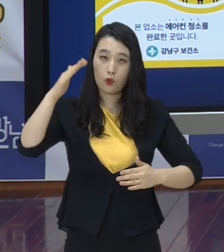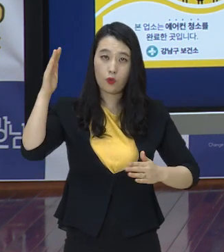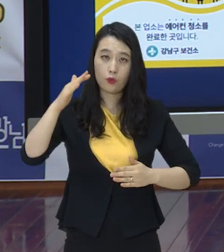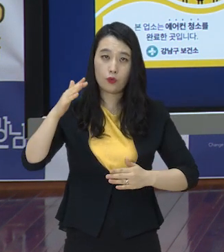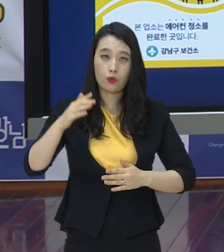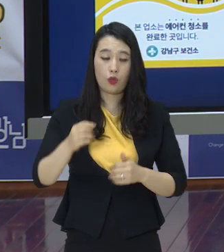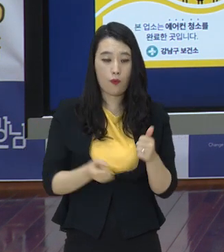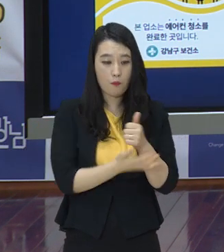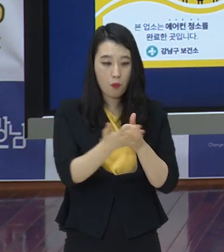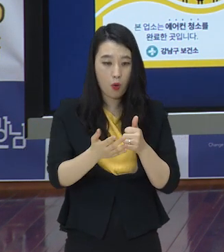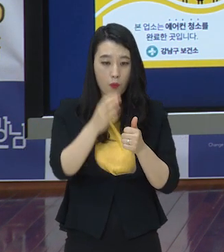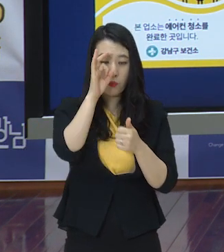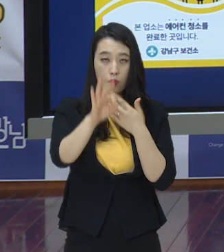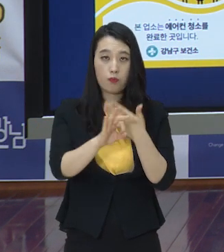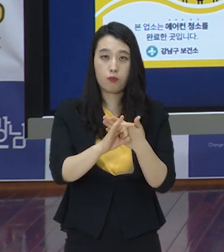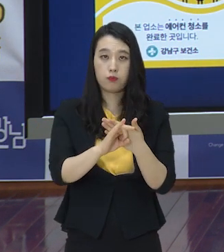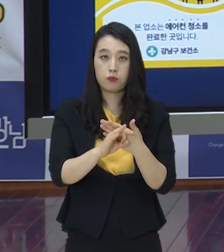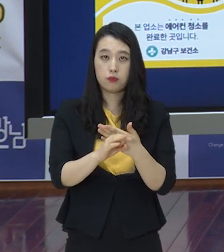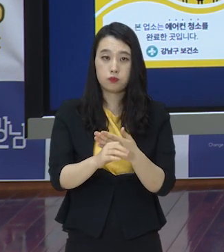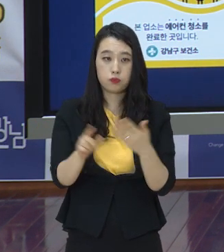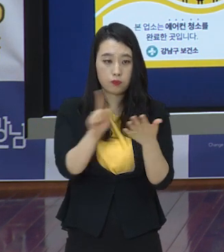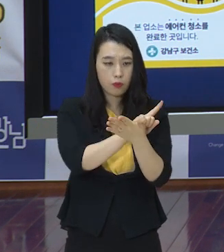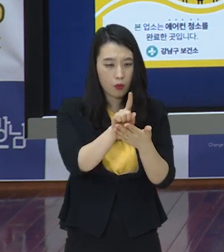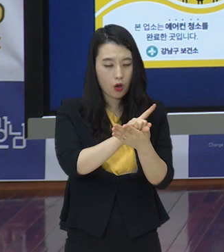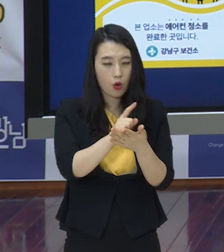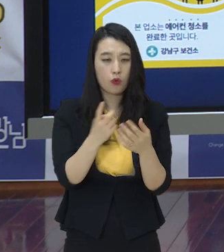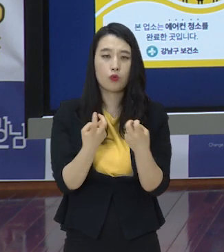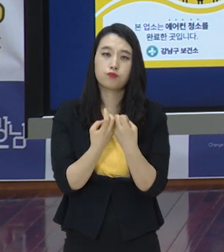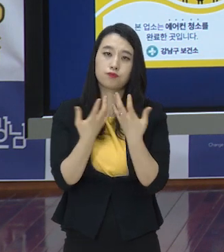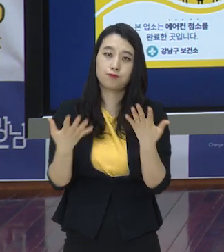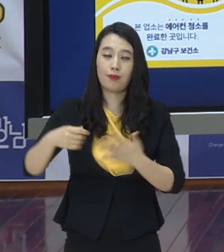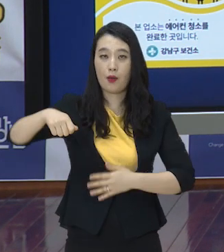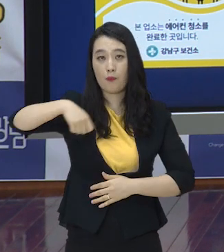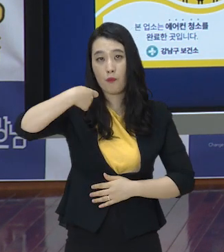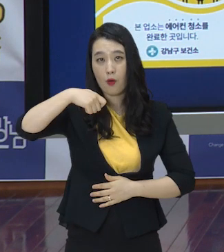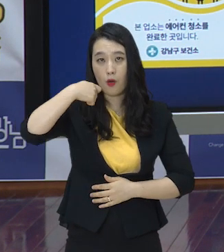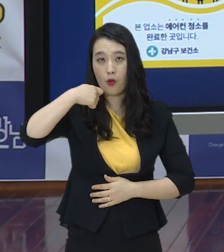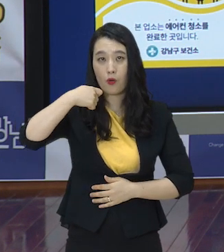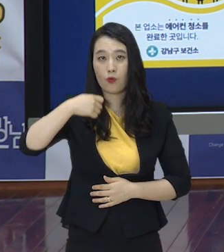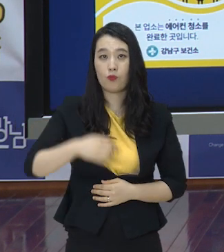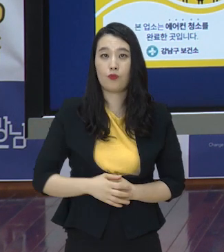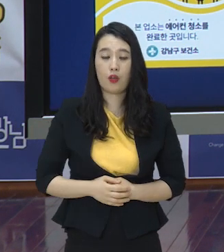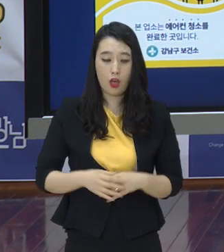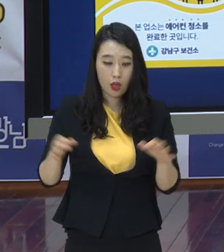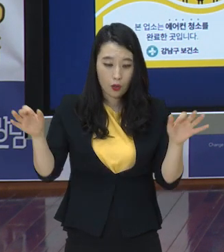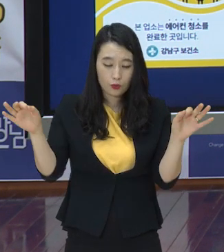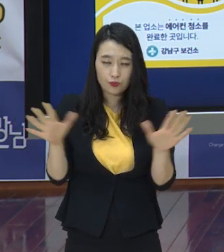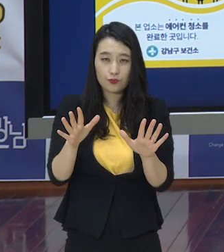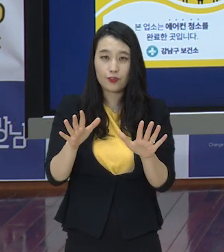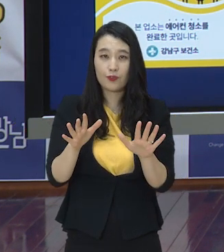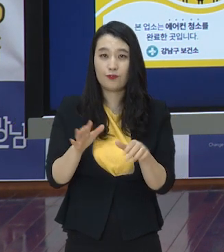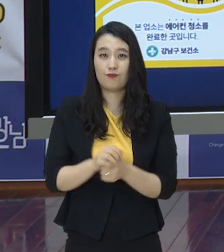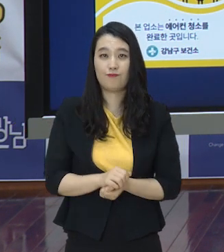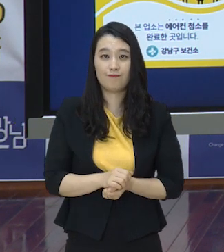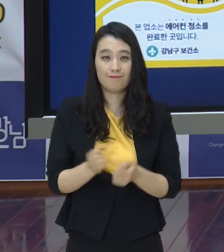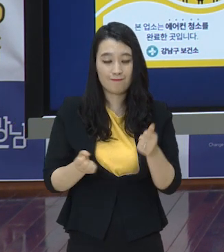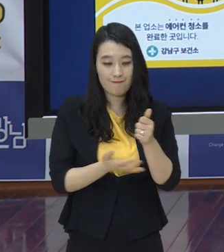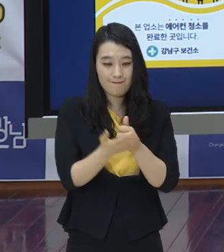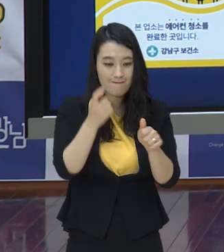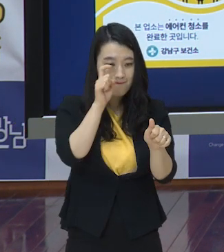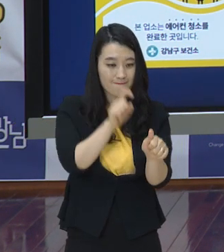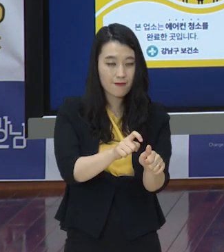살펴보면 불특정 다수와의 접촉이 불가피한 식당에서도 짧은 시간에서도 감염이